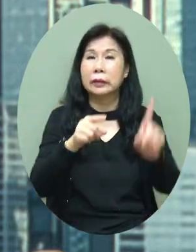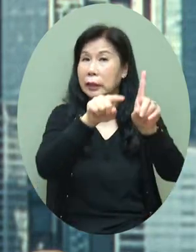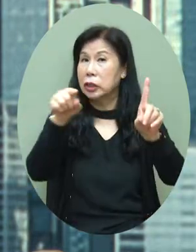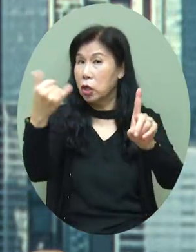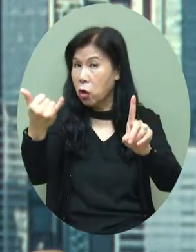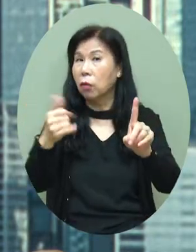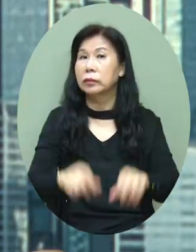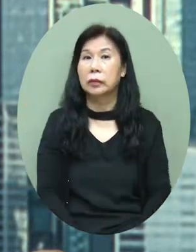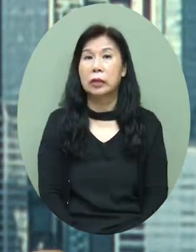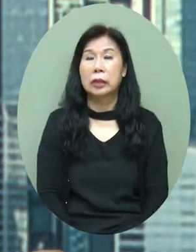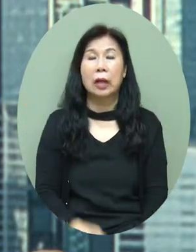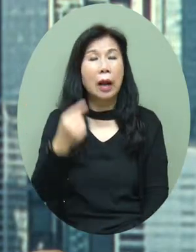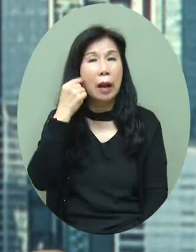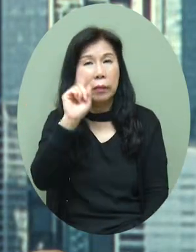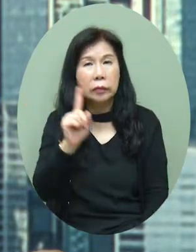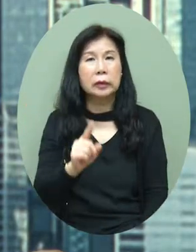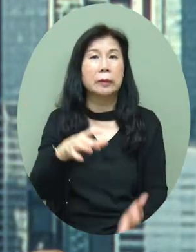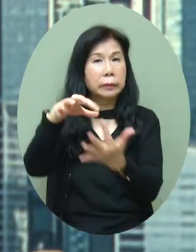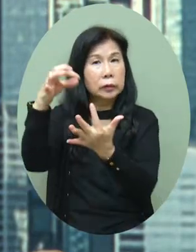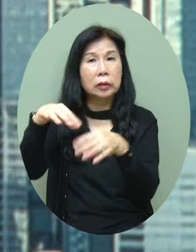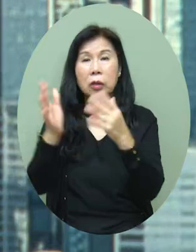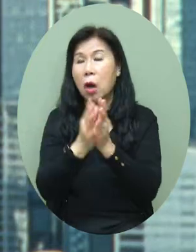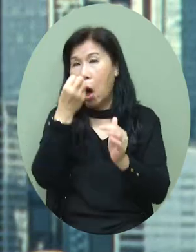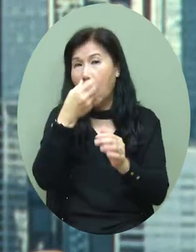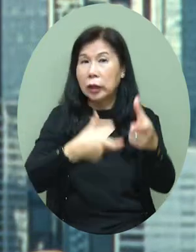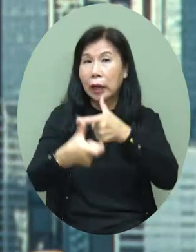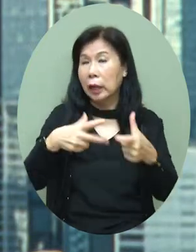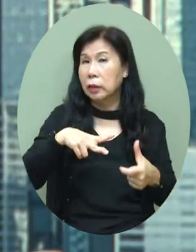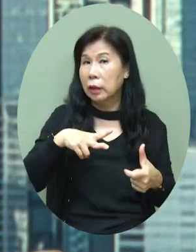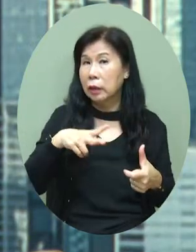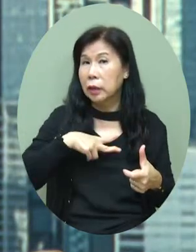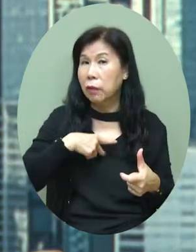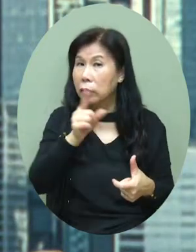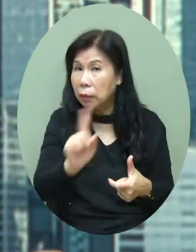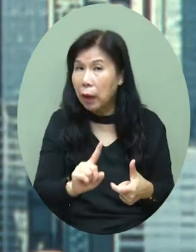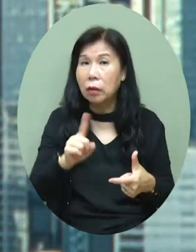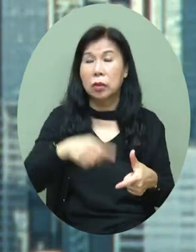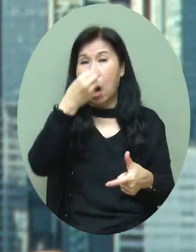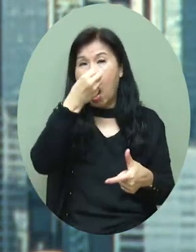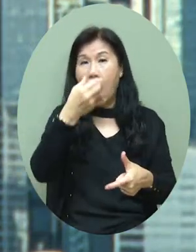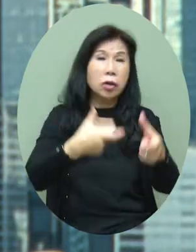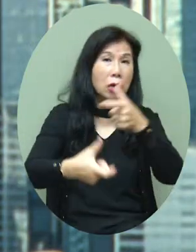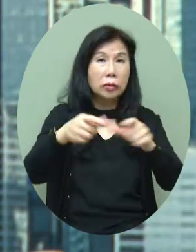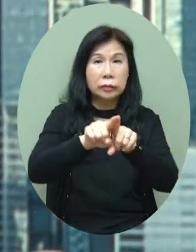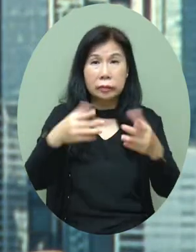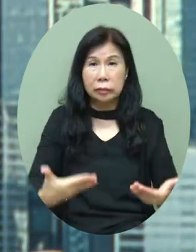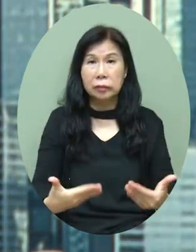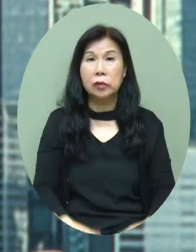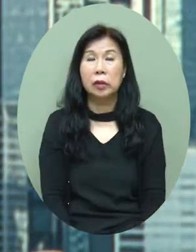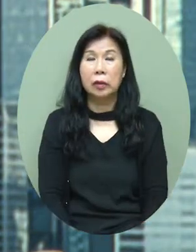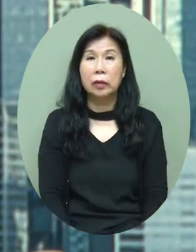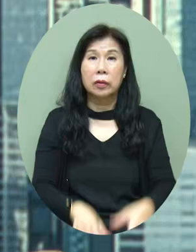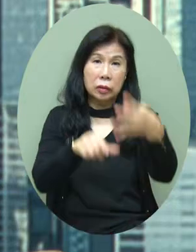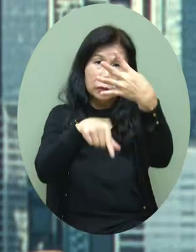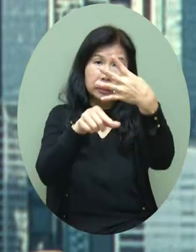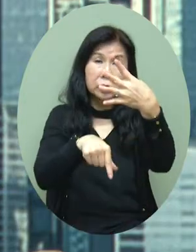素裏面咧，亦都我哋需要考慮咧香港個經濟狀況，而香港嘅經濟狀況而家喺4